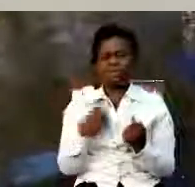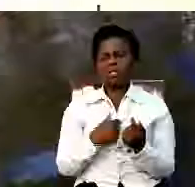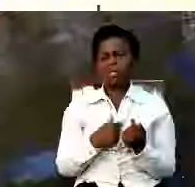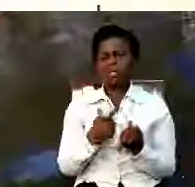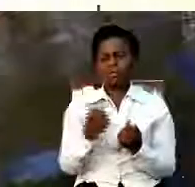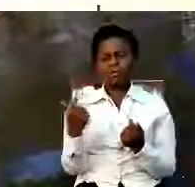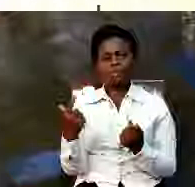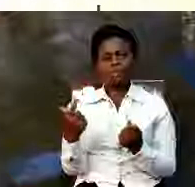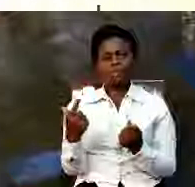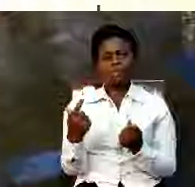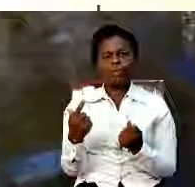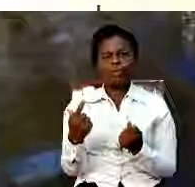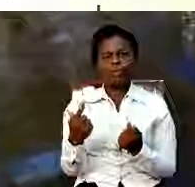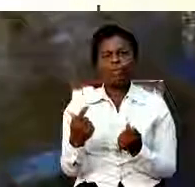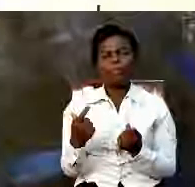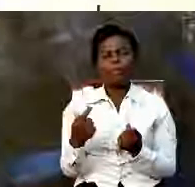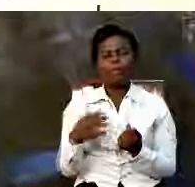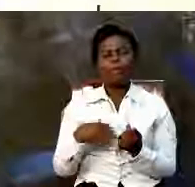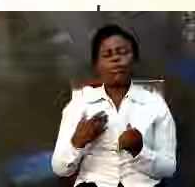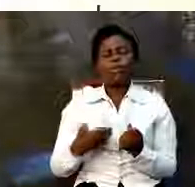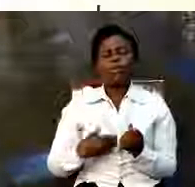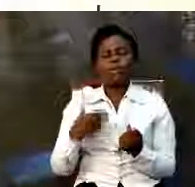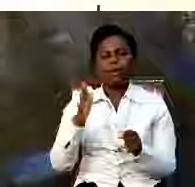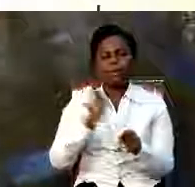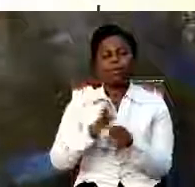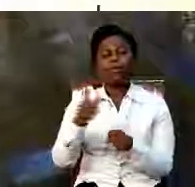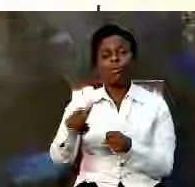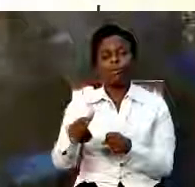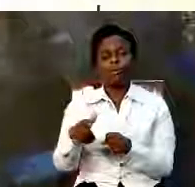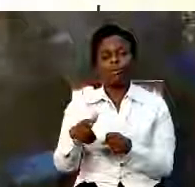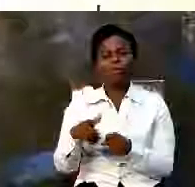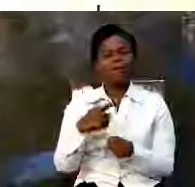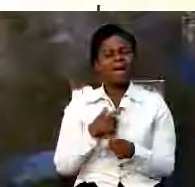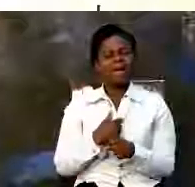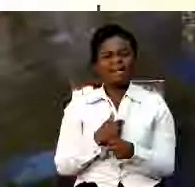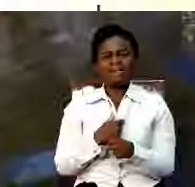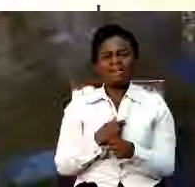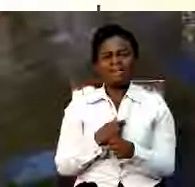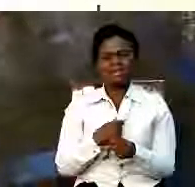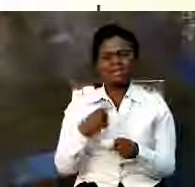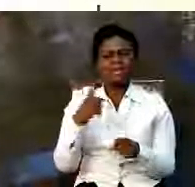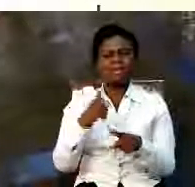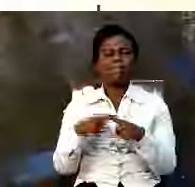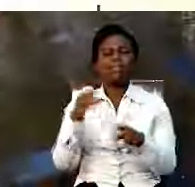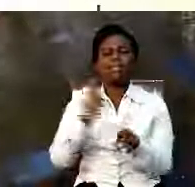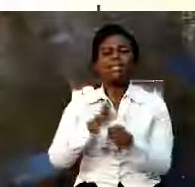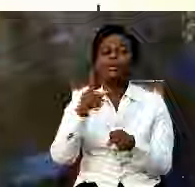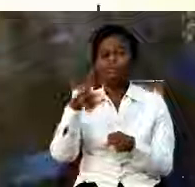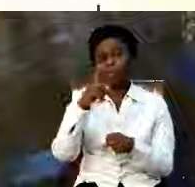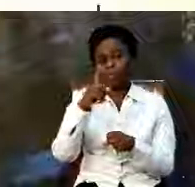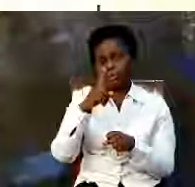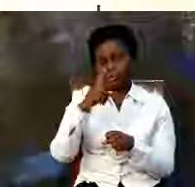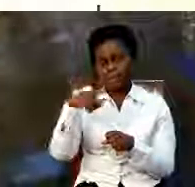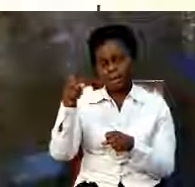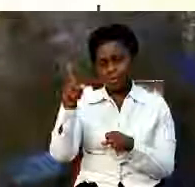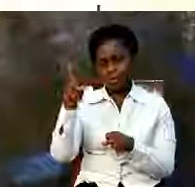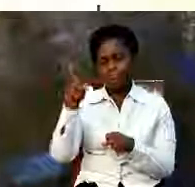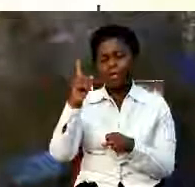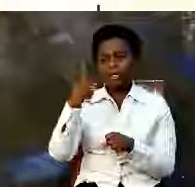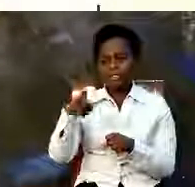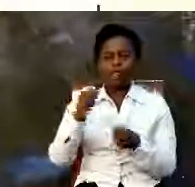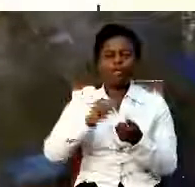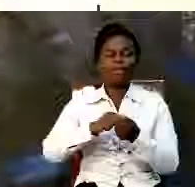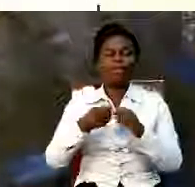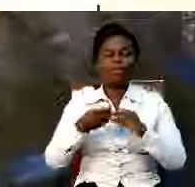tu. Wanawake ndivyo wameumbwa. Anahisi, na mara nyingi wako sawa. Ndivyo